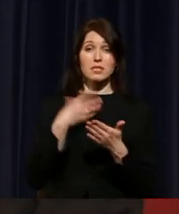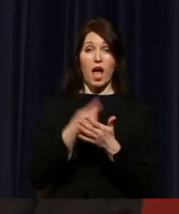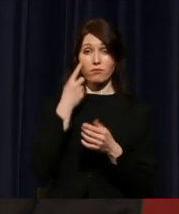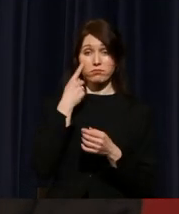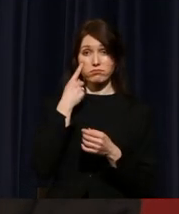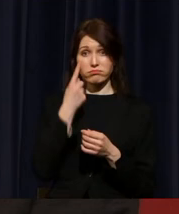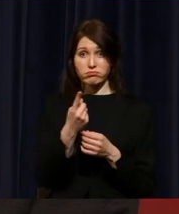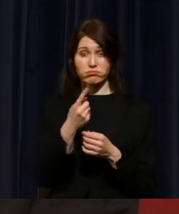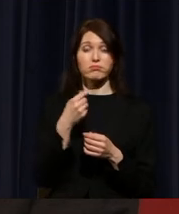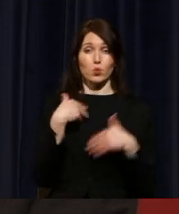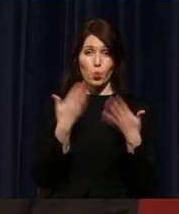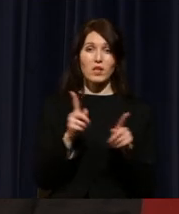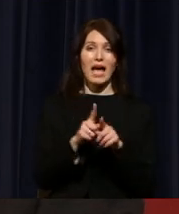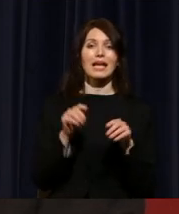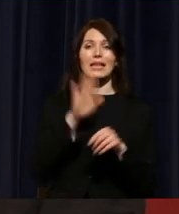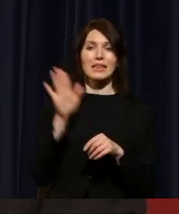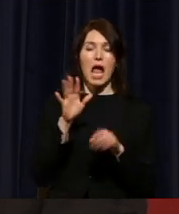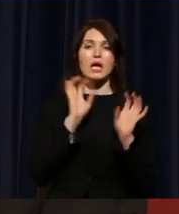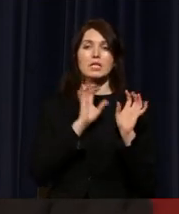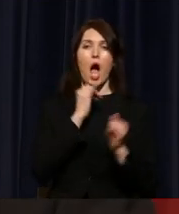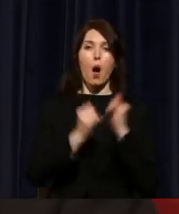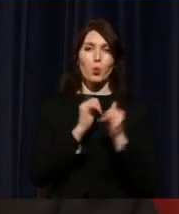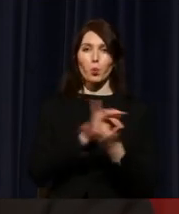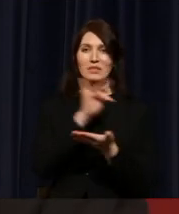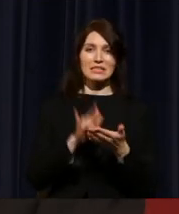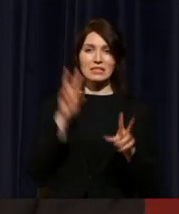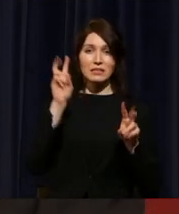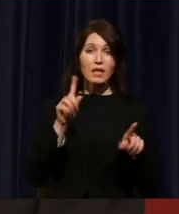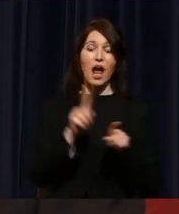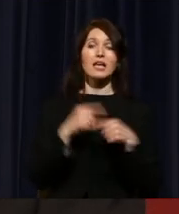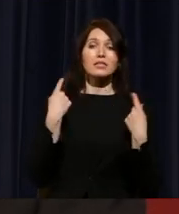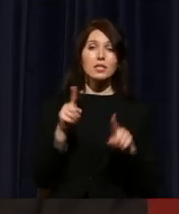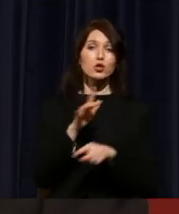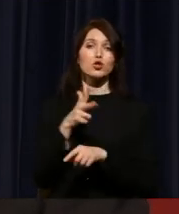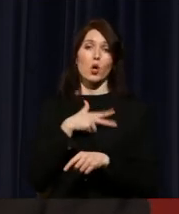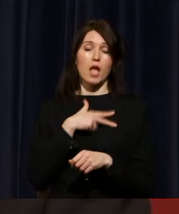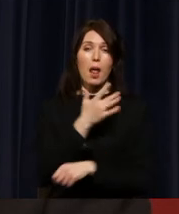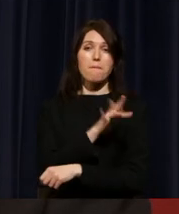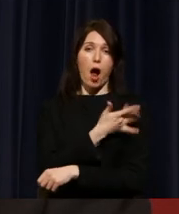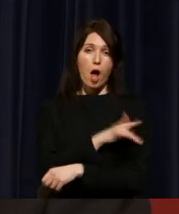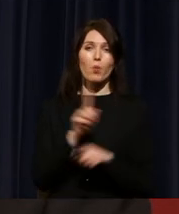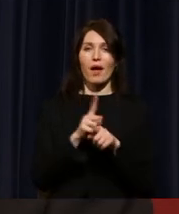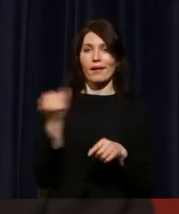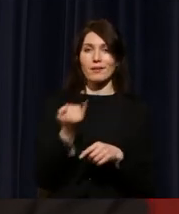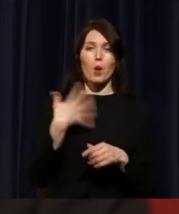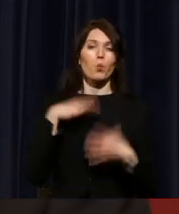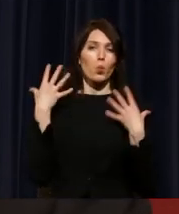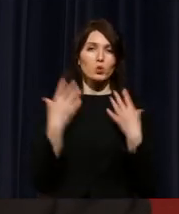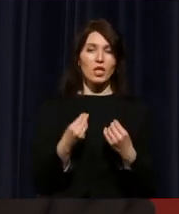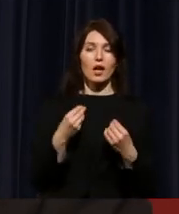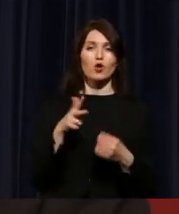tas iedod tāpat arī dienas aprūpes centros, bet arī citos sociālajos pakalpojumus. Tā kā tas arī ir interesanti, ka mūsdienās